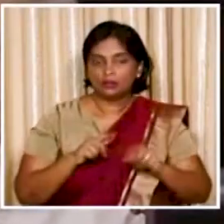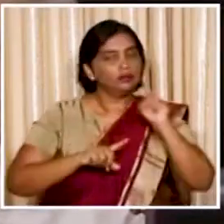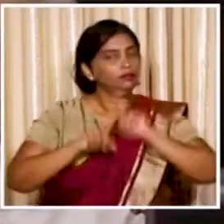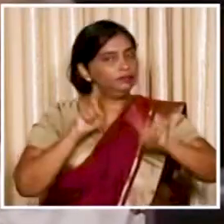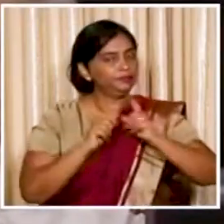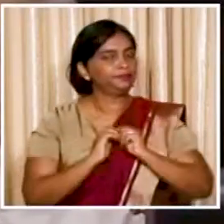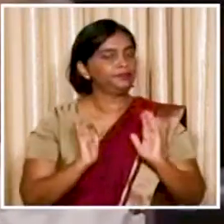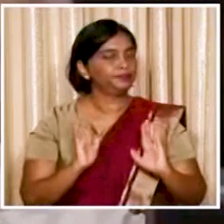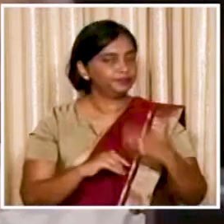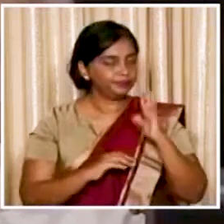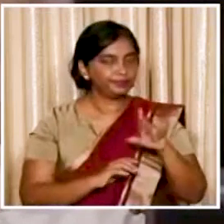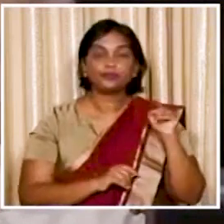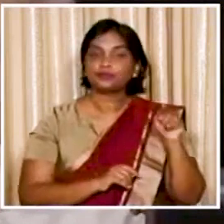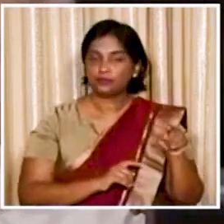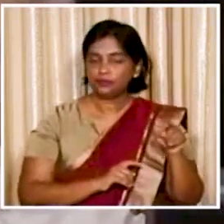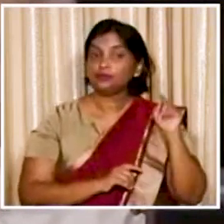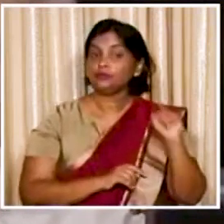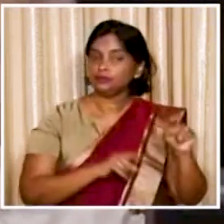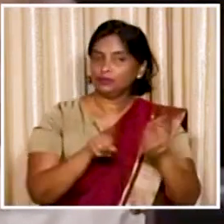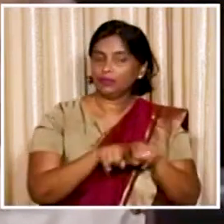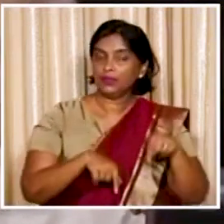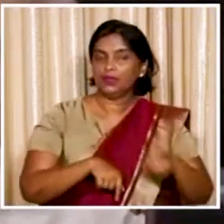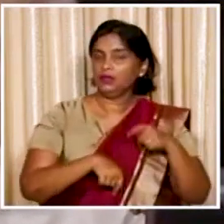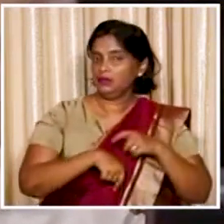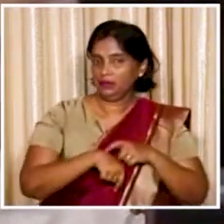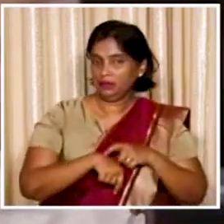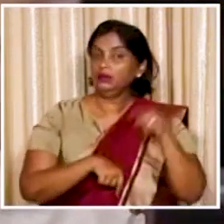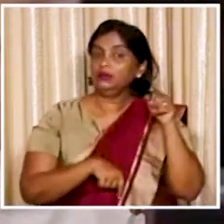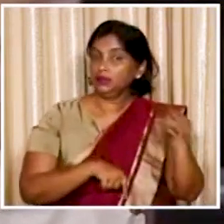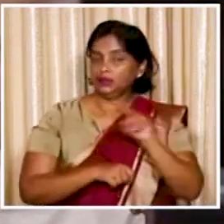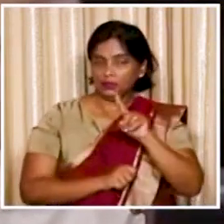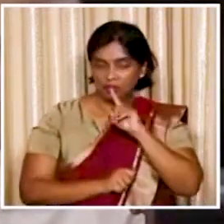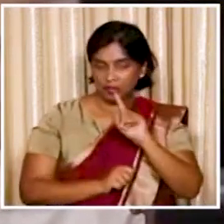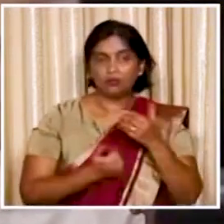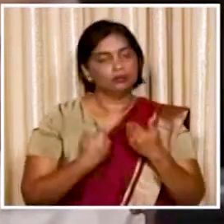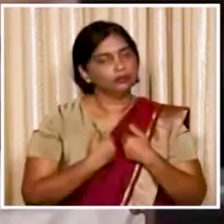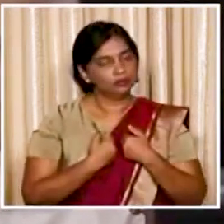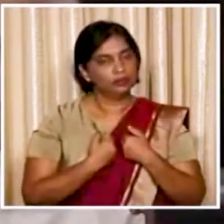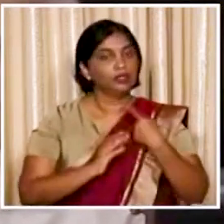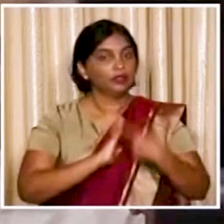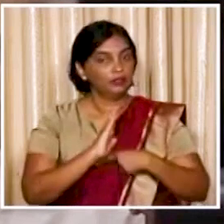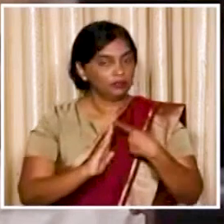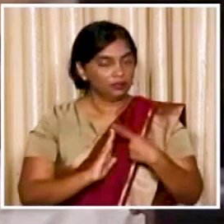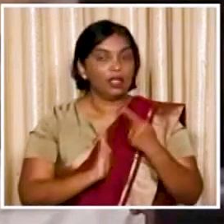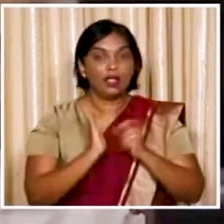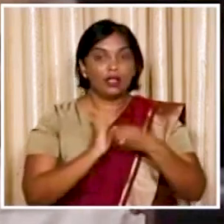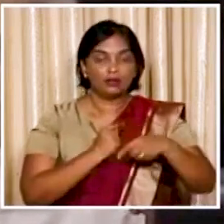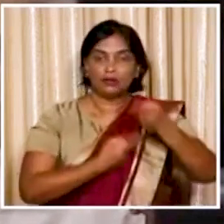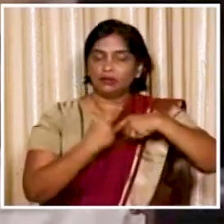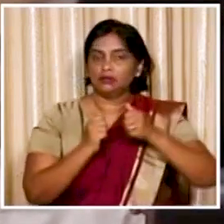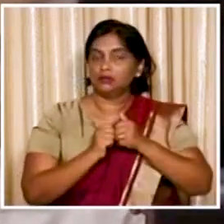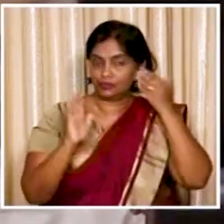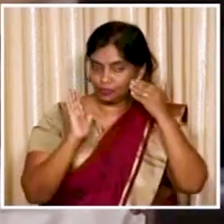සාකච්ඡා ආරම්භ කරන්න බලාපොරොත්තු වෙන්නේ ඒ වගේ මේ අවස්ථාවේදී එයා කියලා තියෙන්නේ අපිට දේශීය ණය ප්‍රතිවිරෝධ